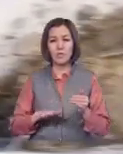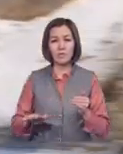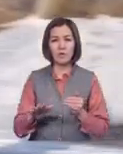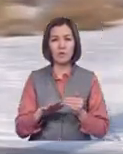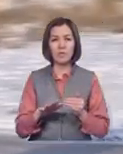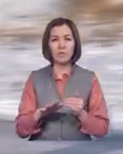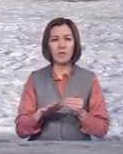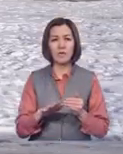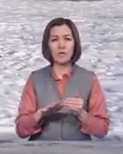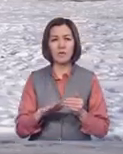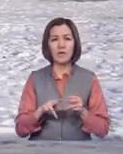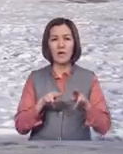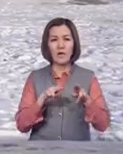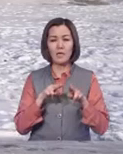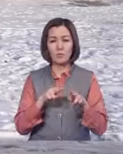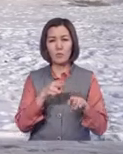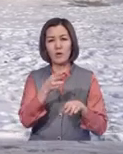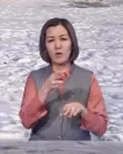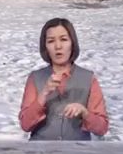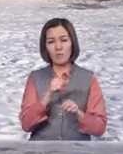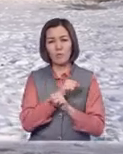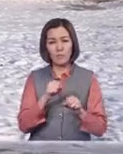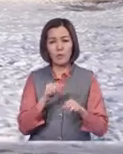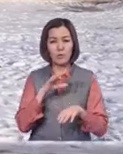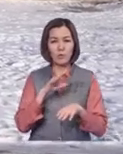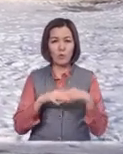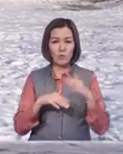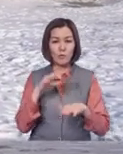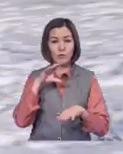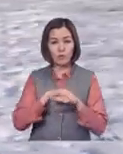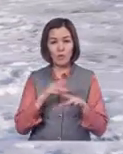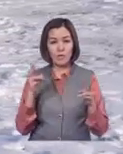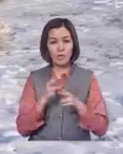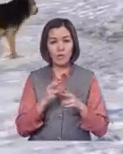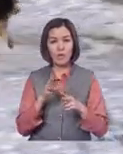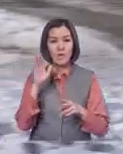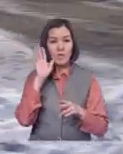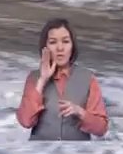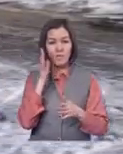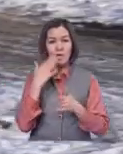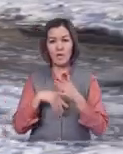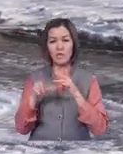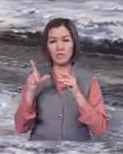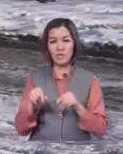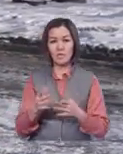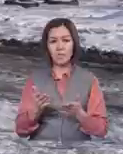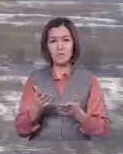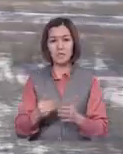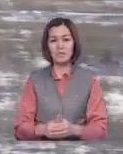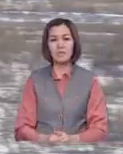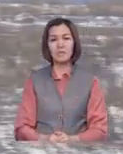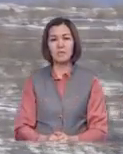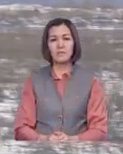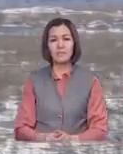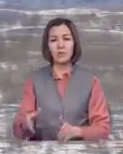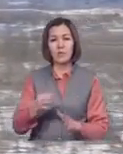қару қолдануға тыйым салынғандықтан қолмен құрықтауға тура келеді. Бұл оңай шаруа емес. Төрт аяқтыларға да жан керек. Шамалары келсе сытылып кетіп жатады.